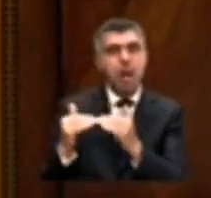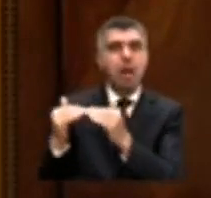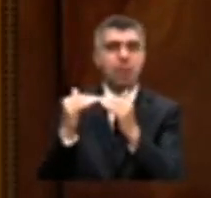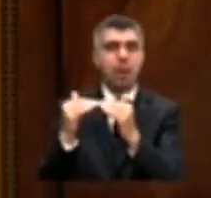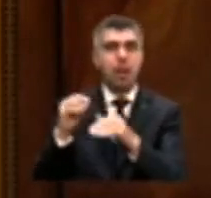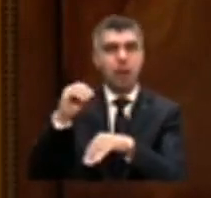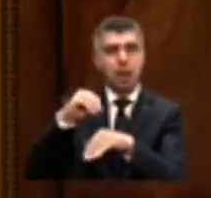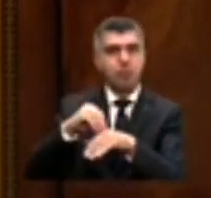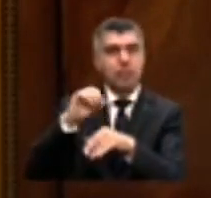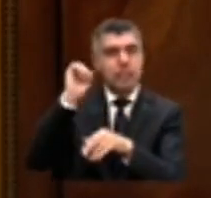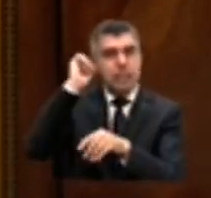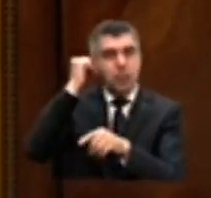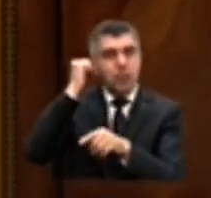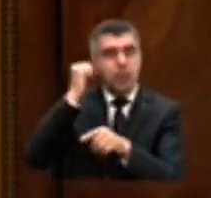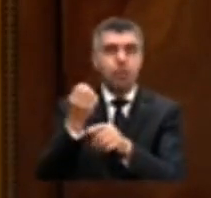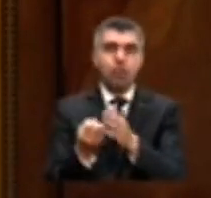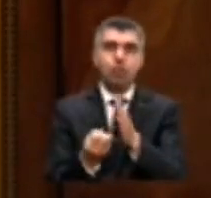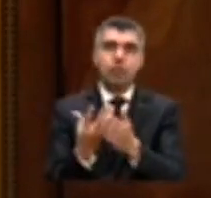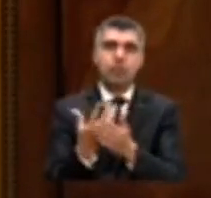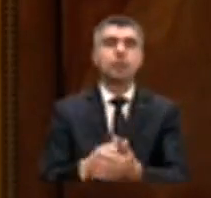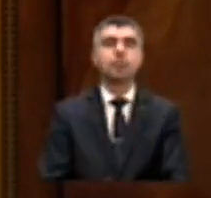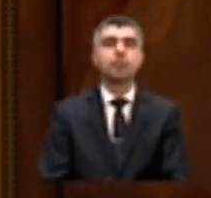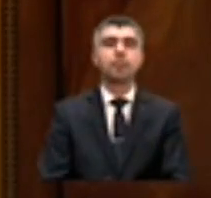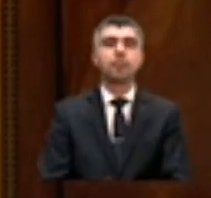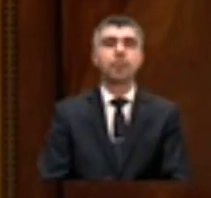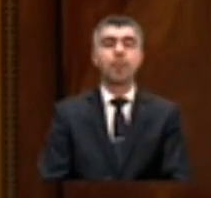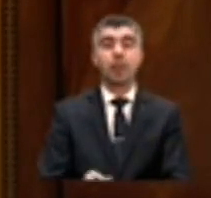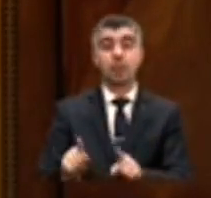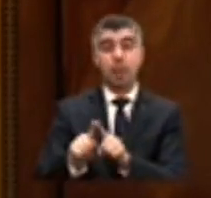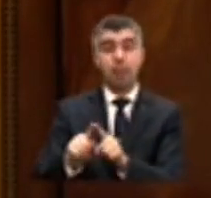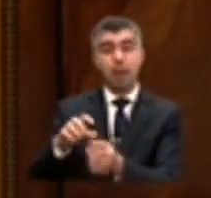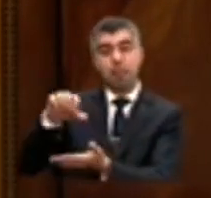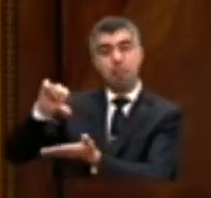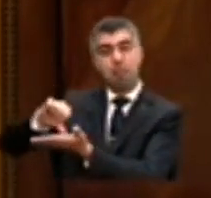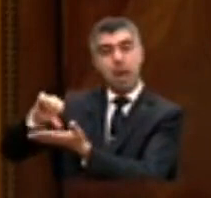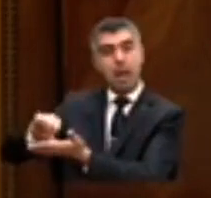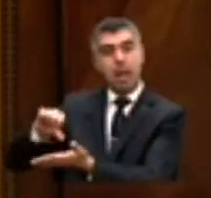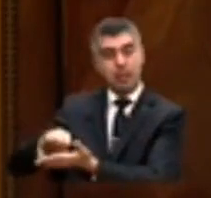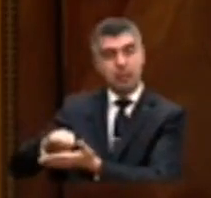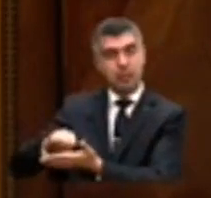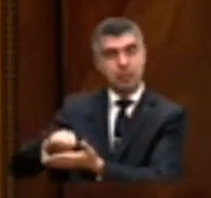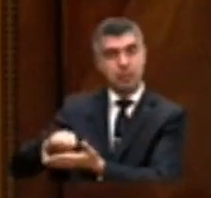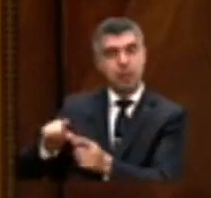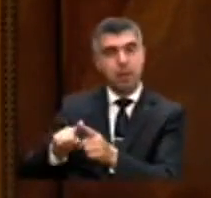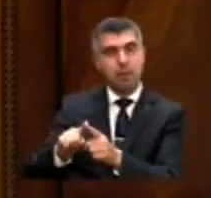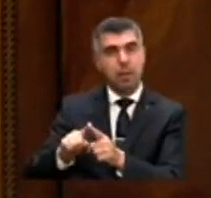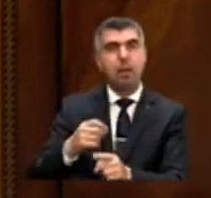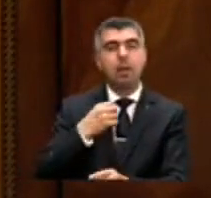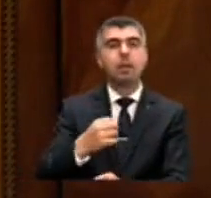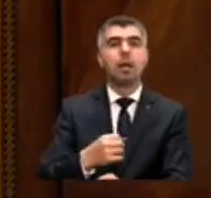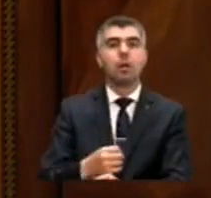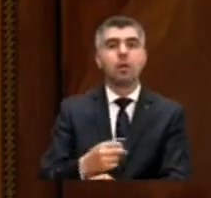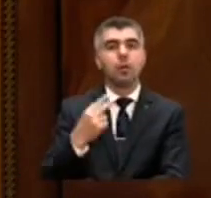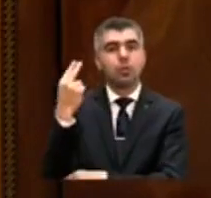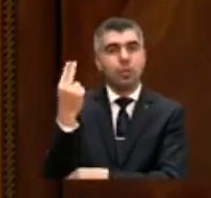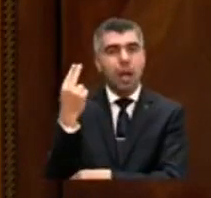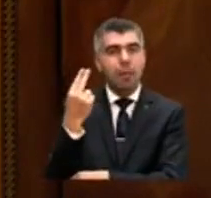القدرات التكوينية للبنيات الحالية، خاصة منها المراكز الجهوية لمهن التربية